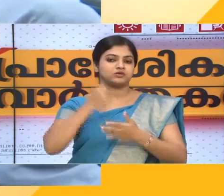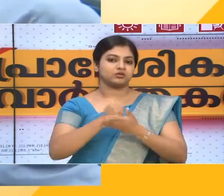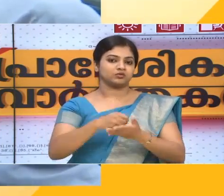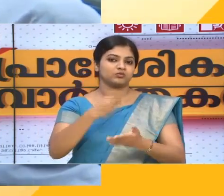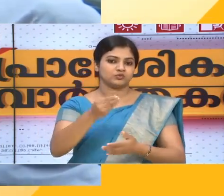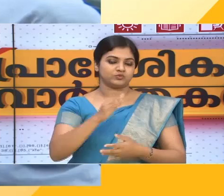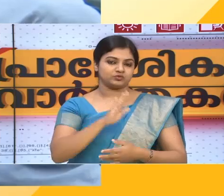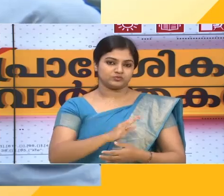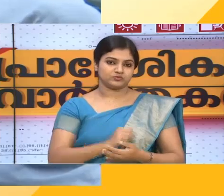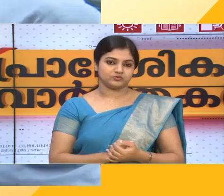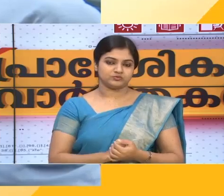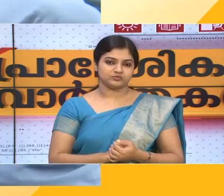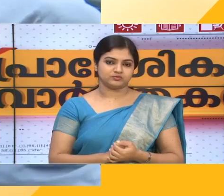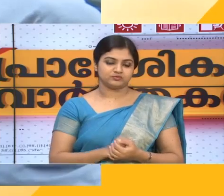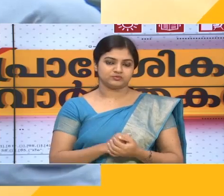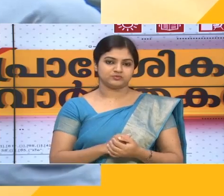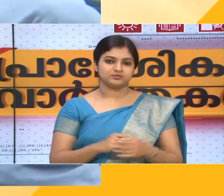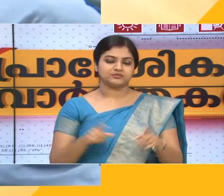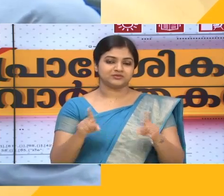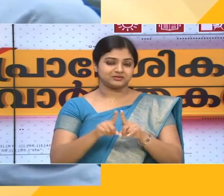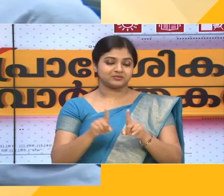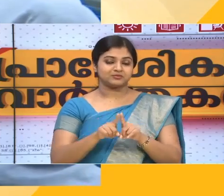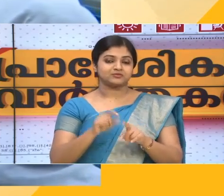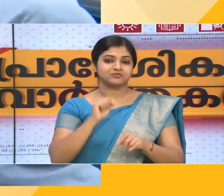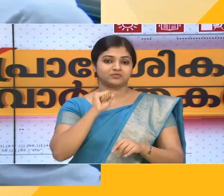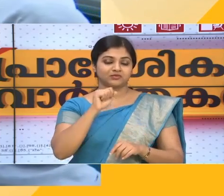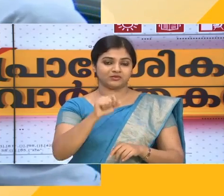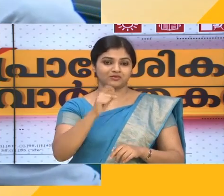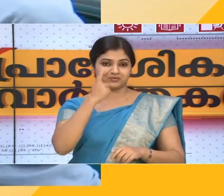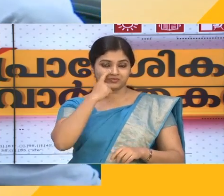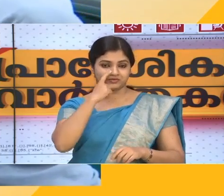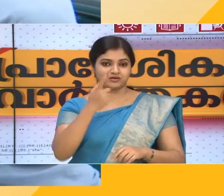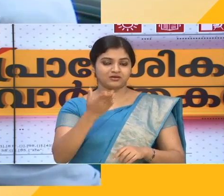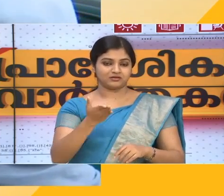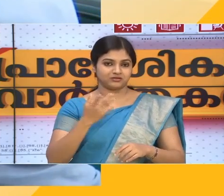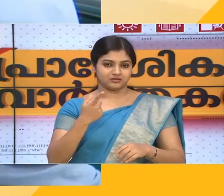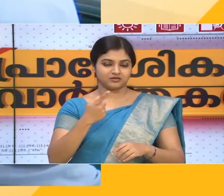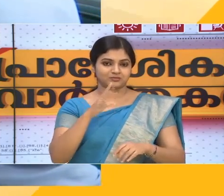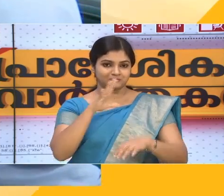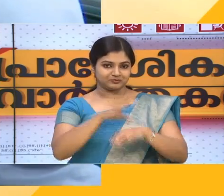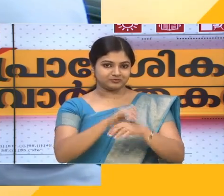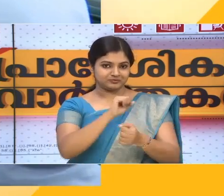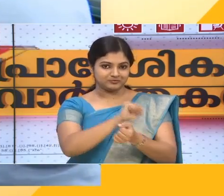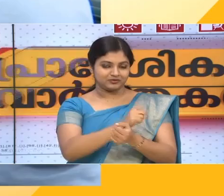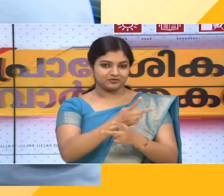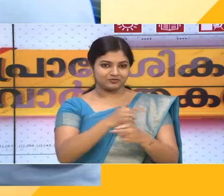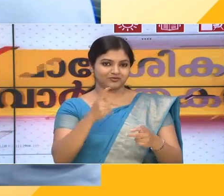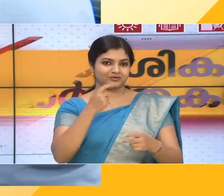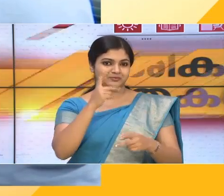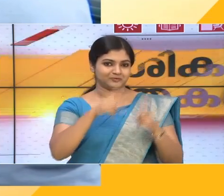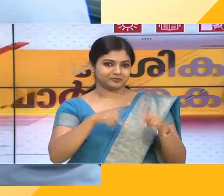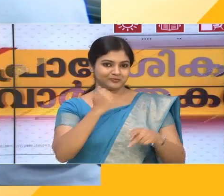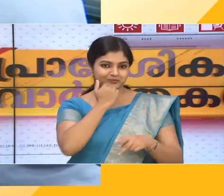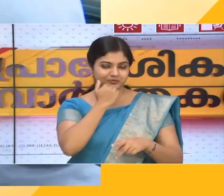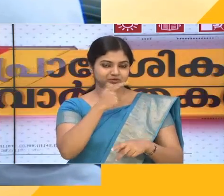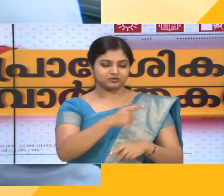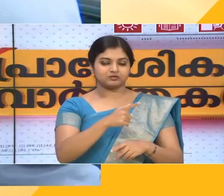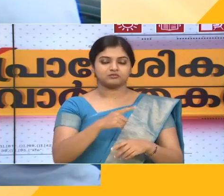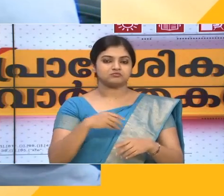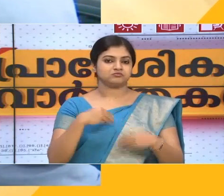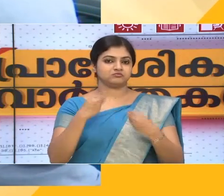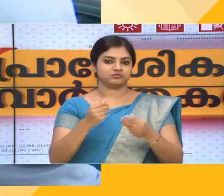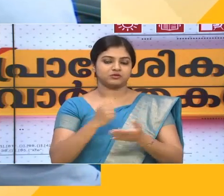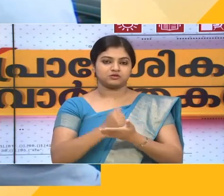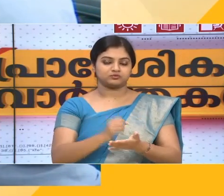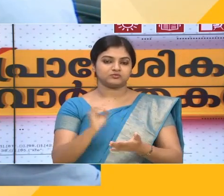സഹായിച്ചുകൊണ്ടിരിക്കുകയാണ്. ഒരു തരത്തിലും നമുക്ക് വേണ്ട നീതി തരുന്നില്ല. പള്ളുരുത്തി പോലീസ് സ്റ്റേഷനിൽ നമ്മൾ വിളിച്ചു കഴിഞ്ഞാലോ അല്ലെങ്കിൽ അങ്ങോട്ട് ചെല്ലാന്ന് പറഞ്ഞാലോ സ്വയമായി നമ്മൾ